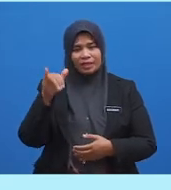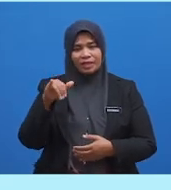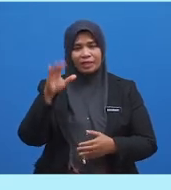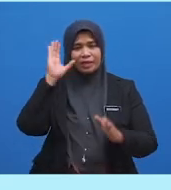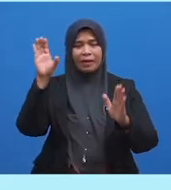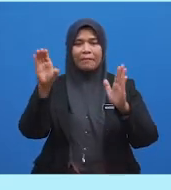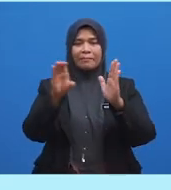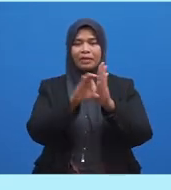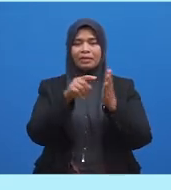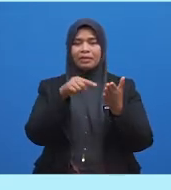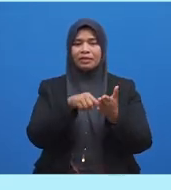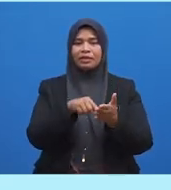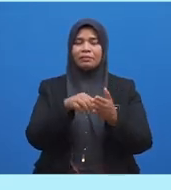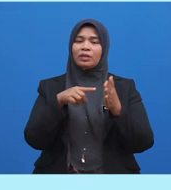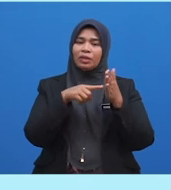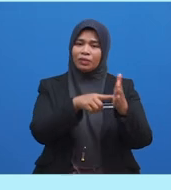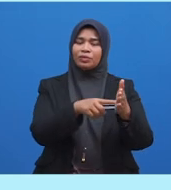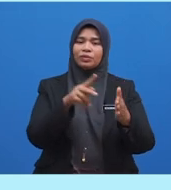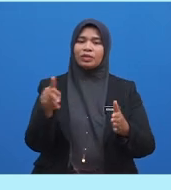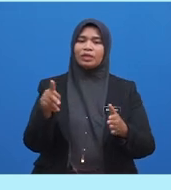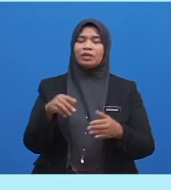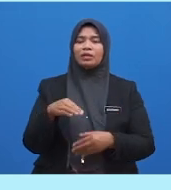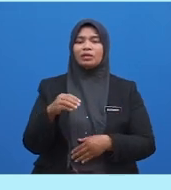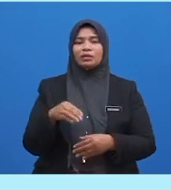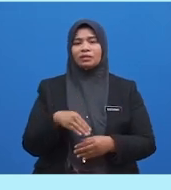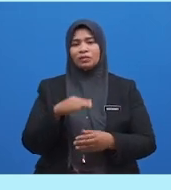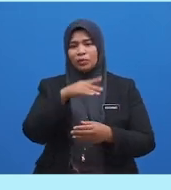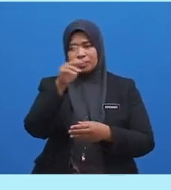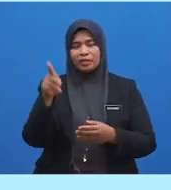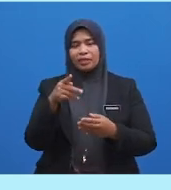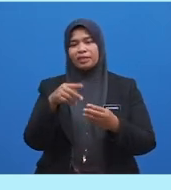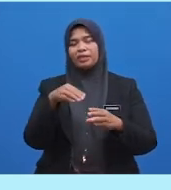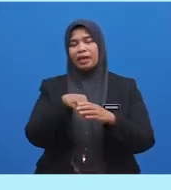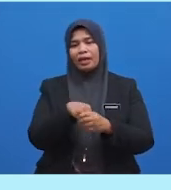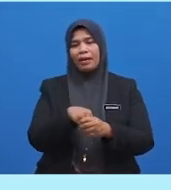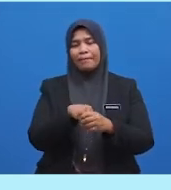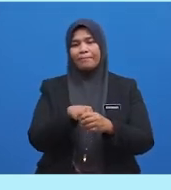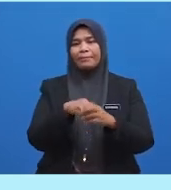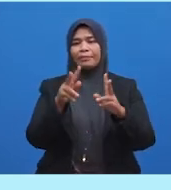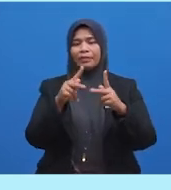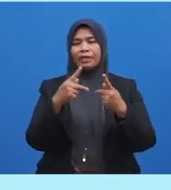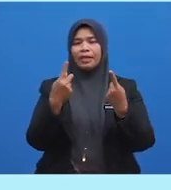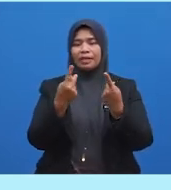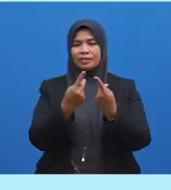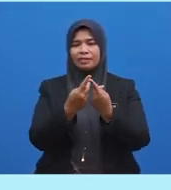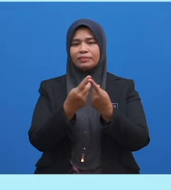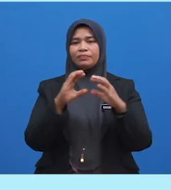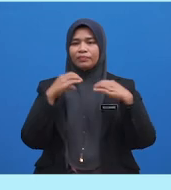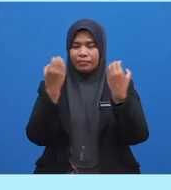gambar ini menunjukkan suasana didalam kelas